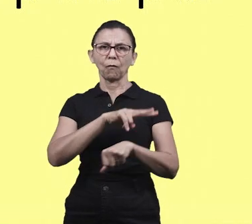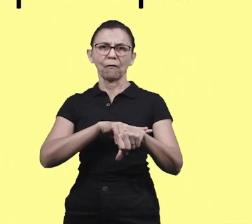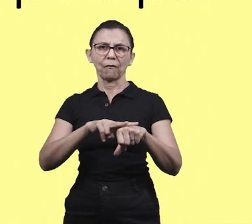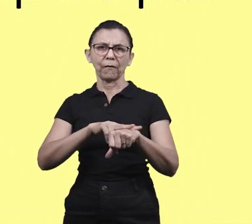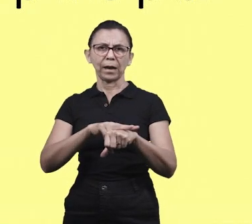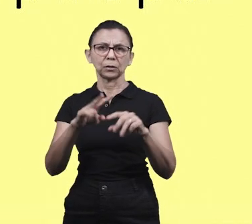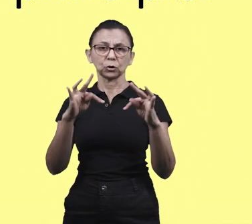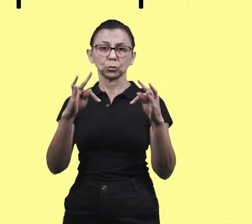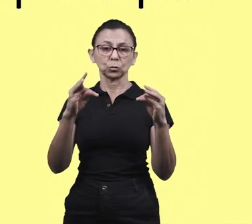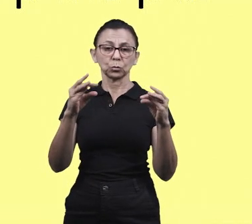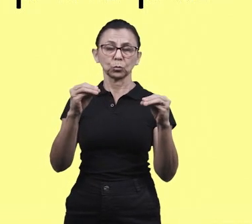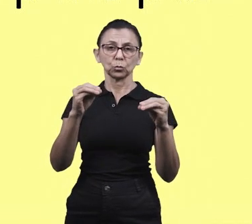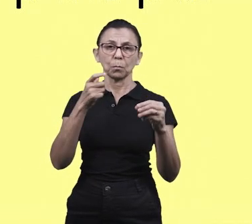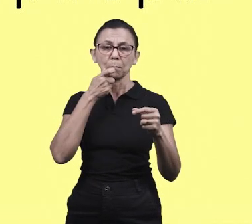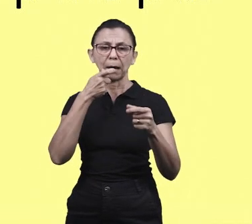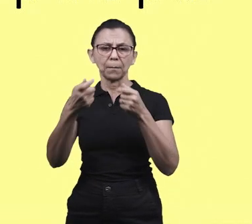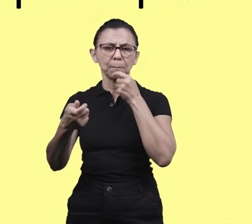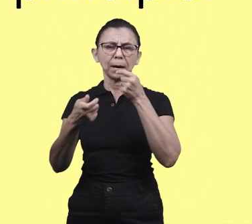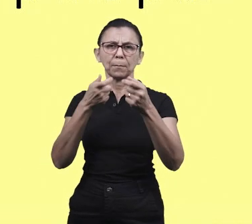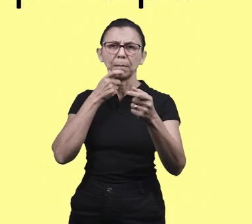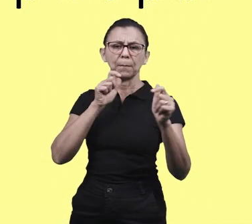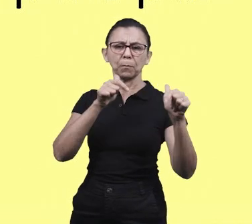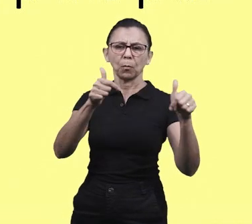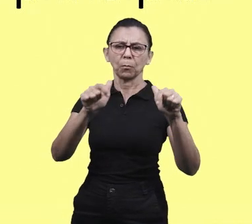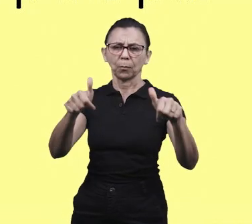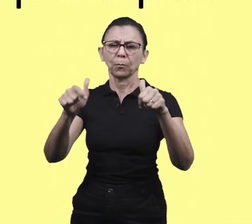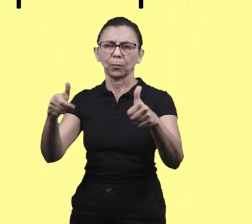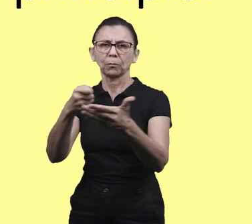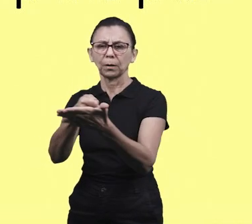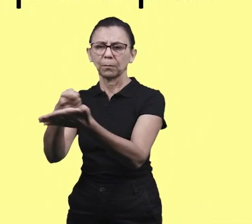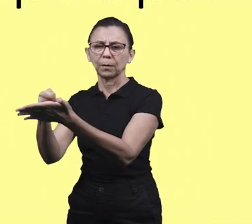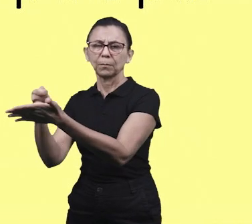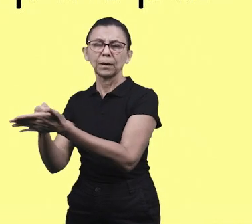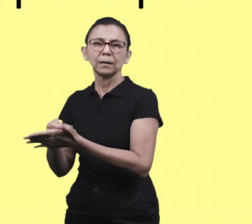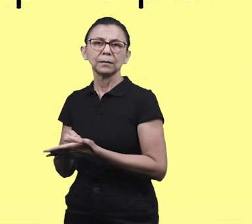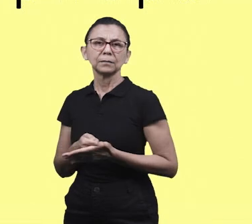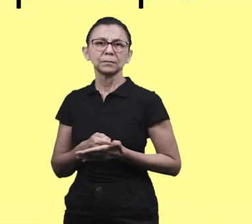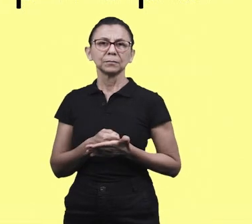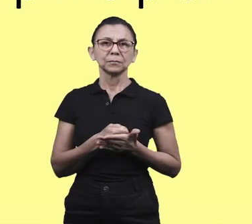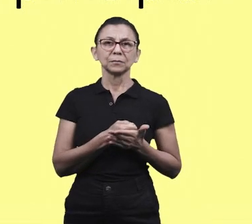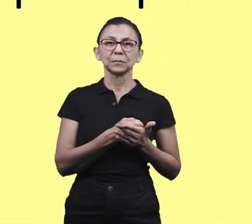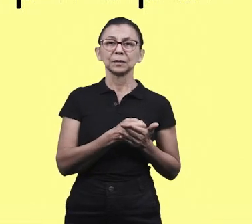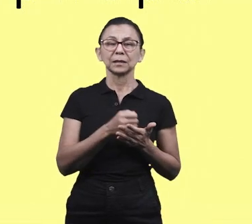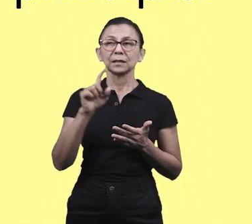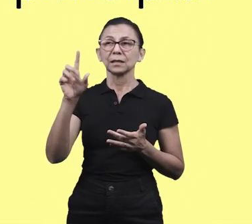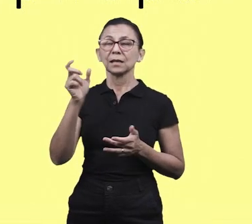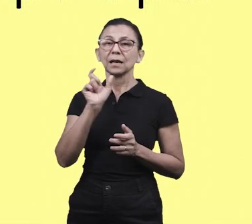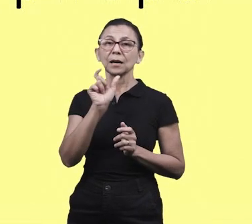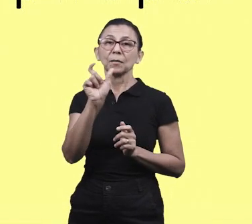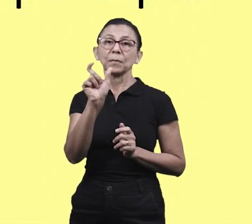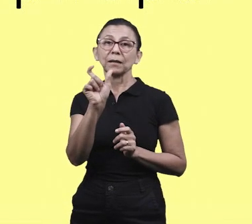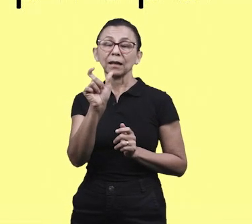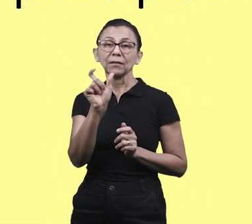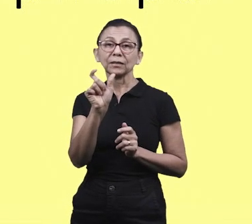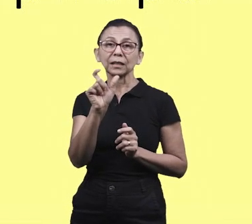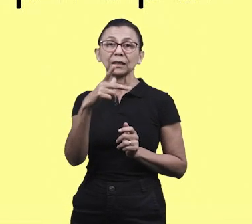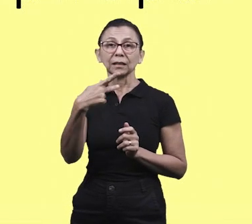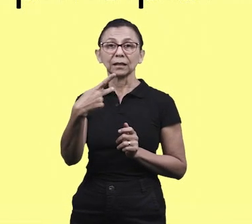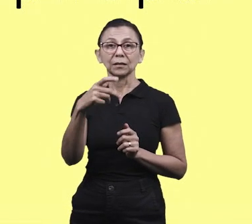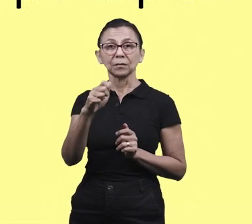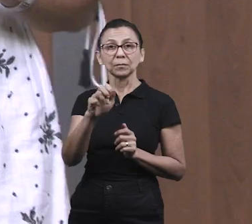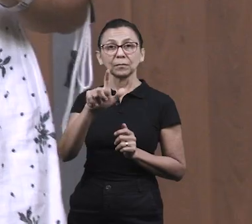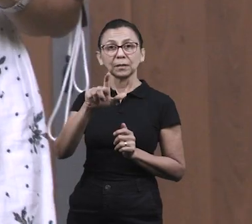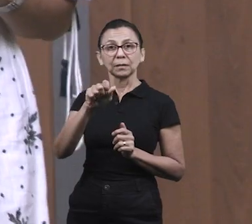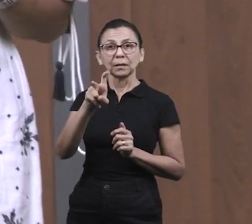la terre a produit de la verdure. Tout ce que Dieu a dit, c'est accompli parce que la parole de Dieu est puissante. Le Verbe